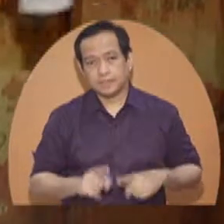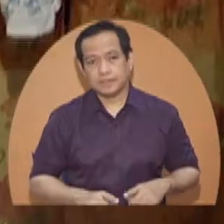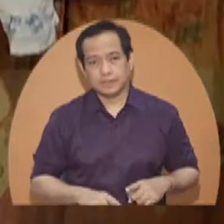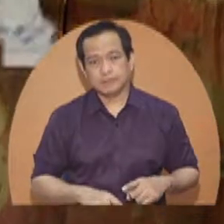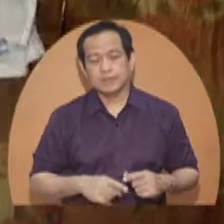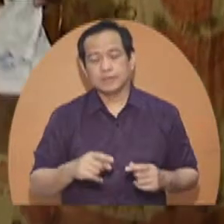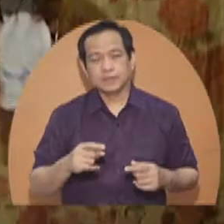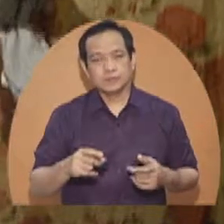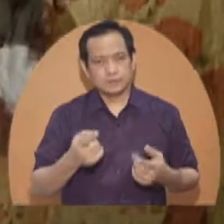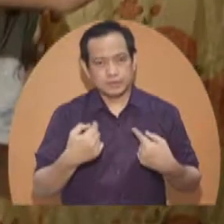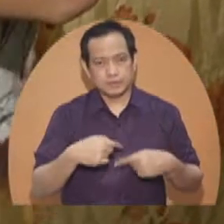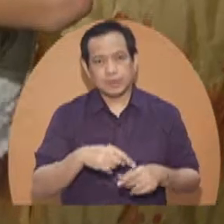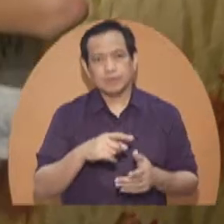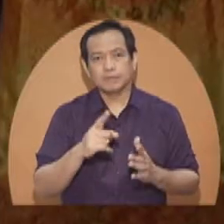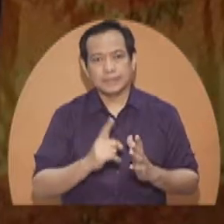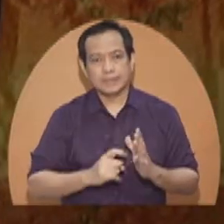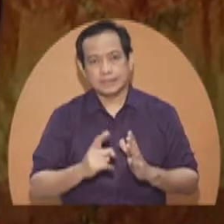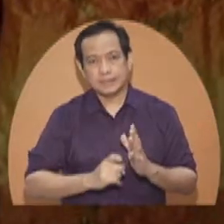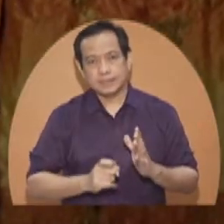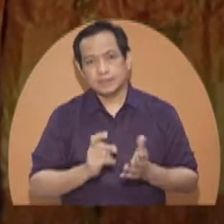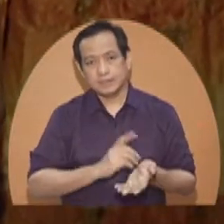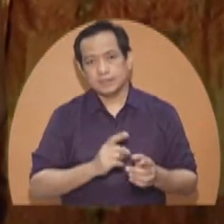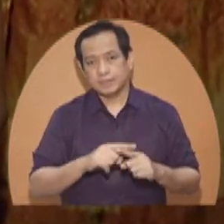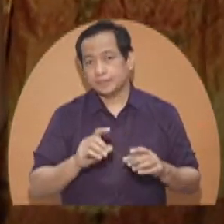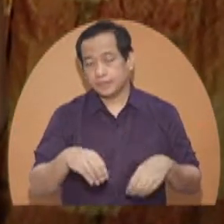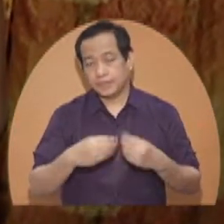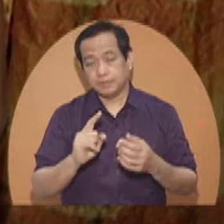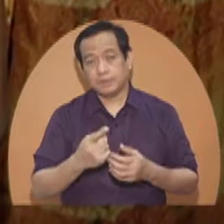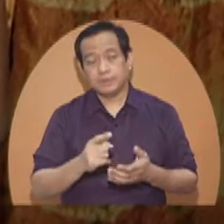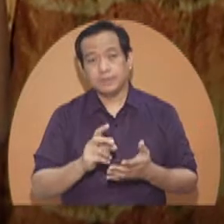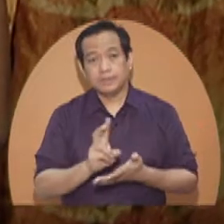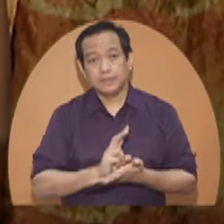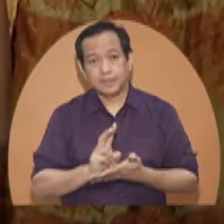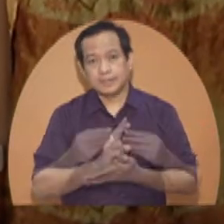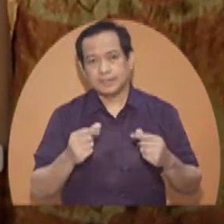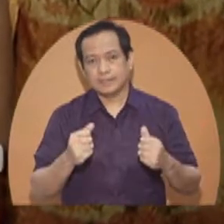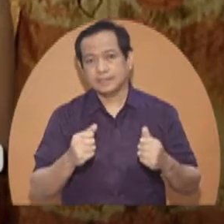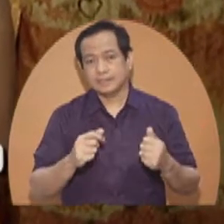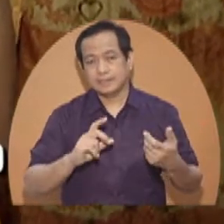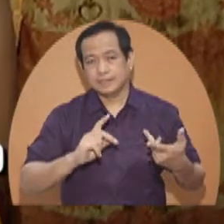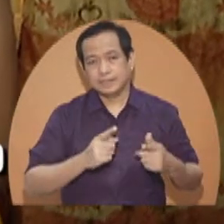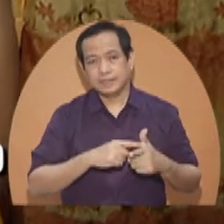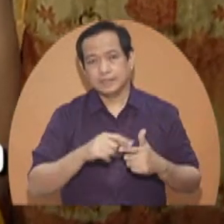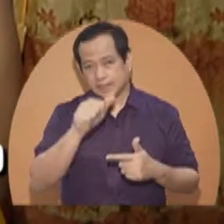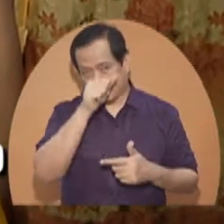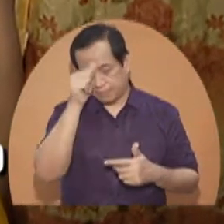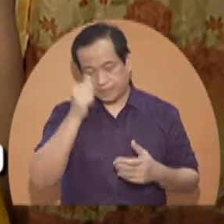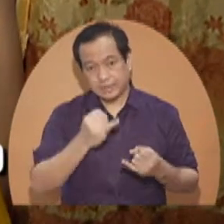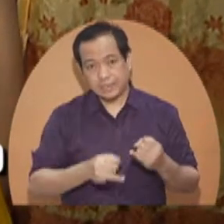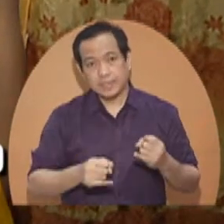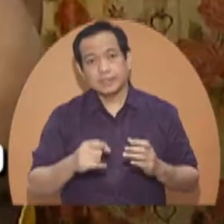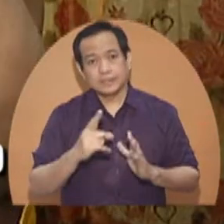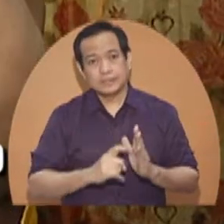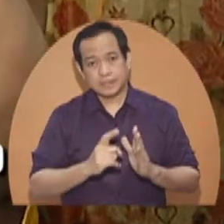kalagayan. Madalas ay nagpapacheck up siya, pero binibigyan lamang siya ng bitamina. Noong April po,